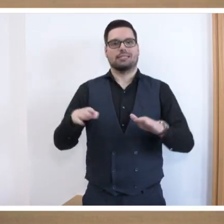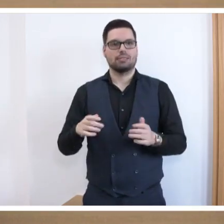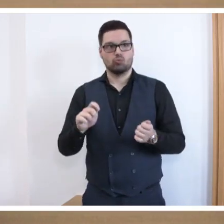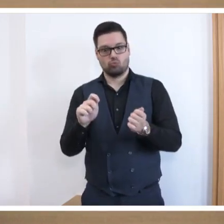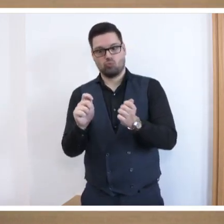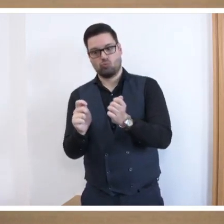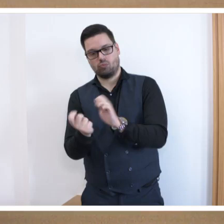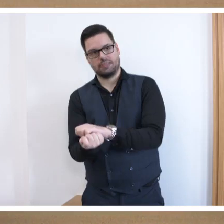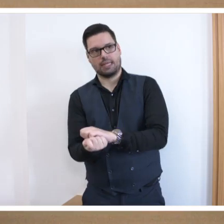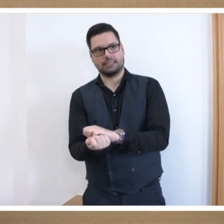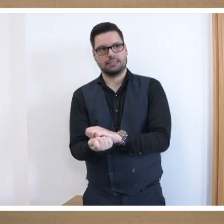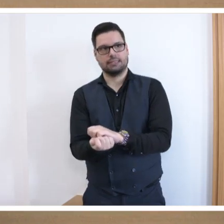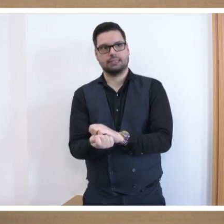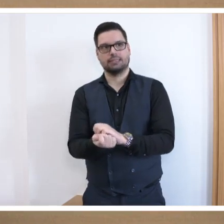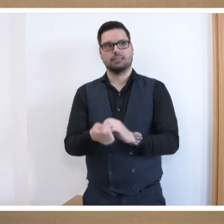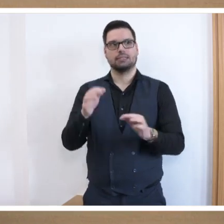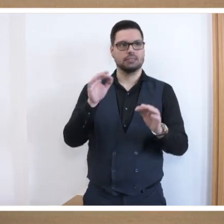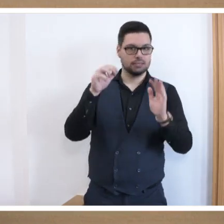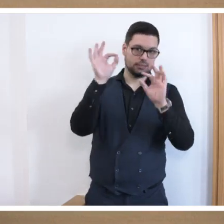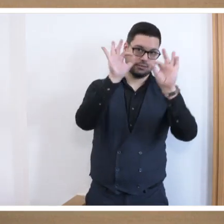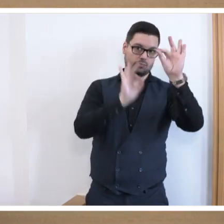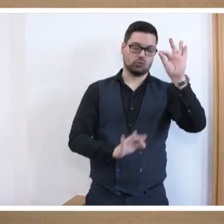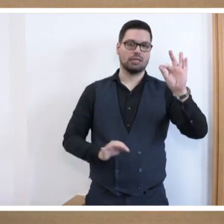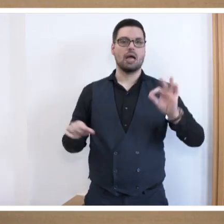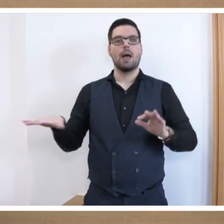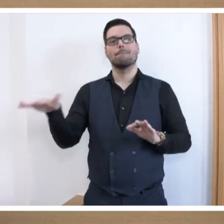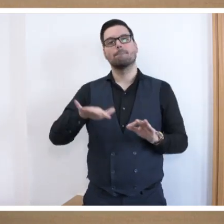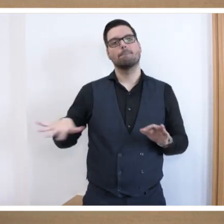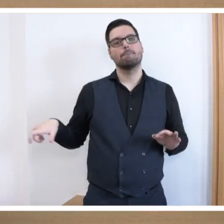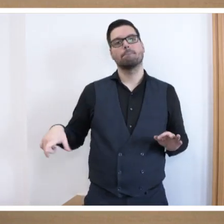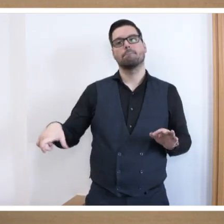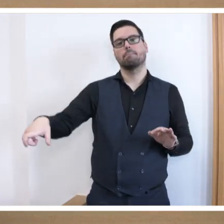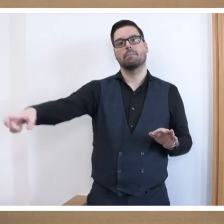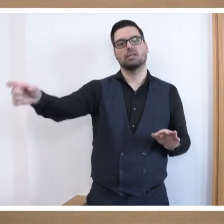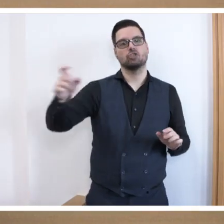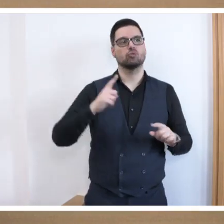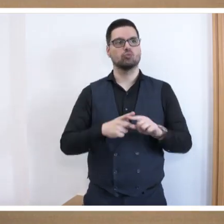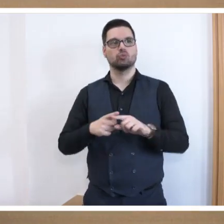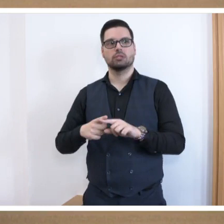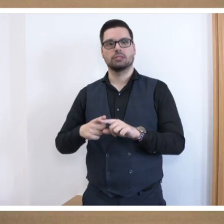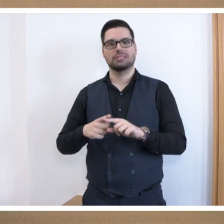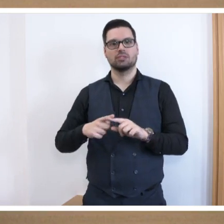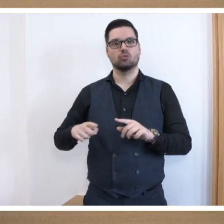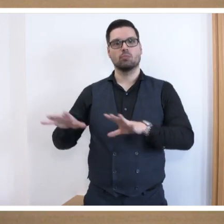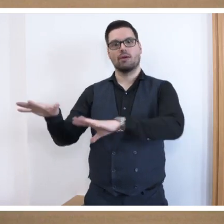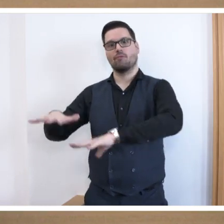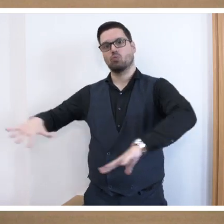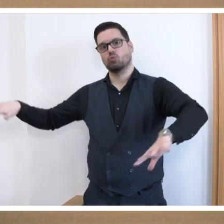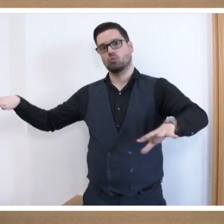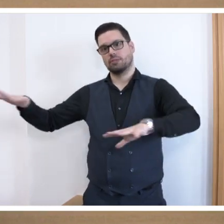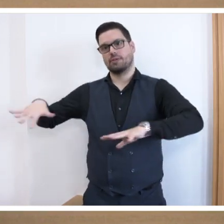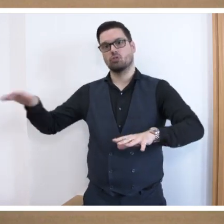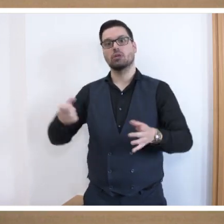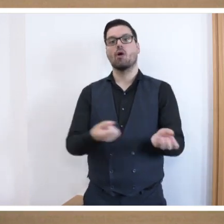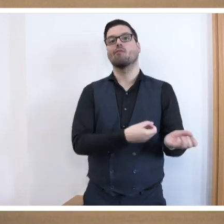um. Kernpunkte sind die Renaturierung der Bäche und die Schaffung von Überflutungsflächen. Auch die Feuerwehr wurde besser